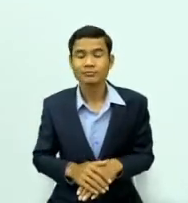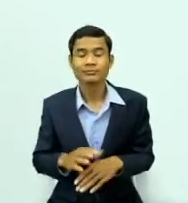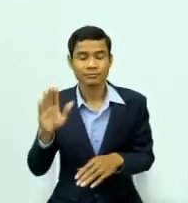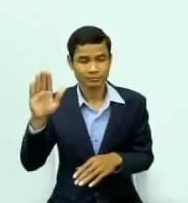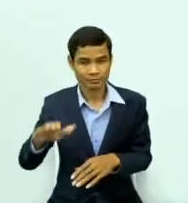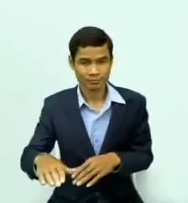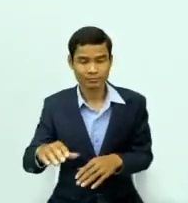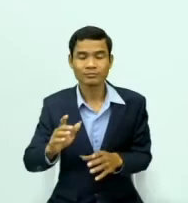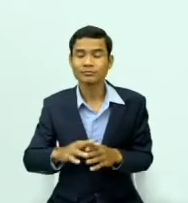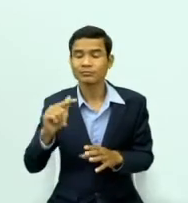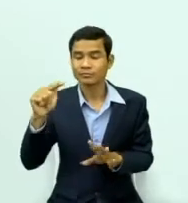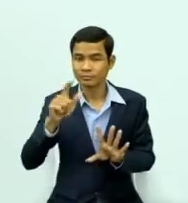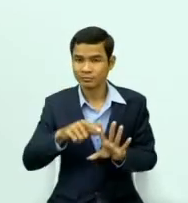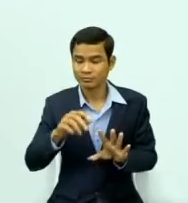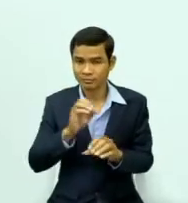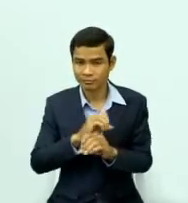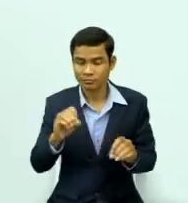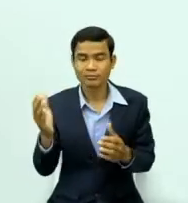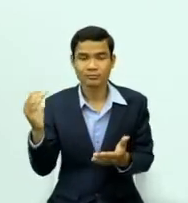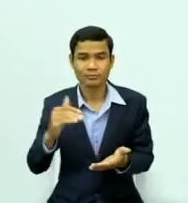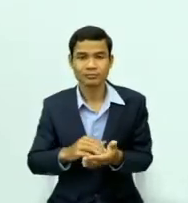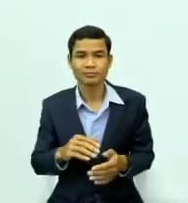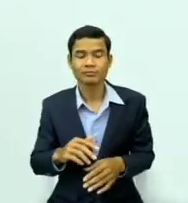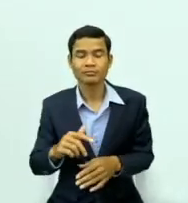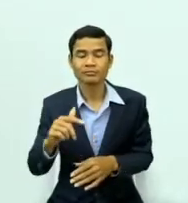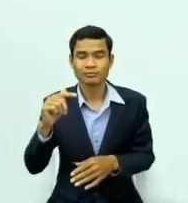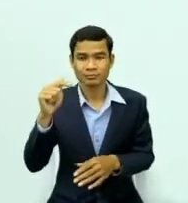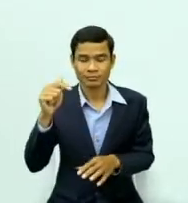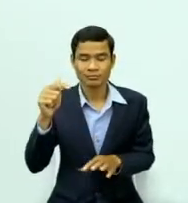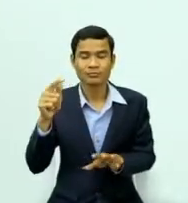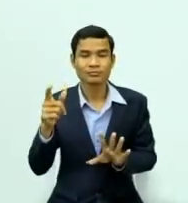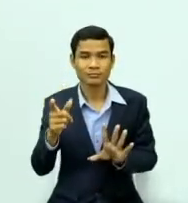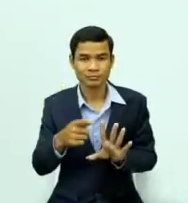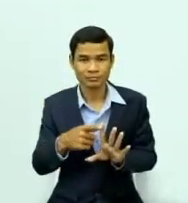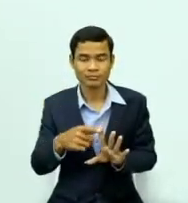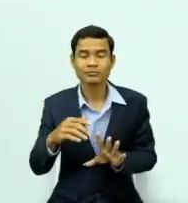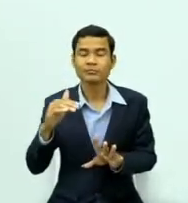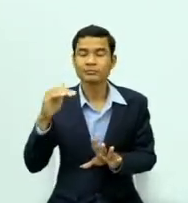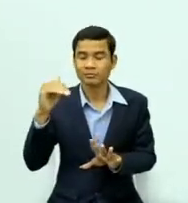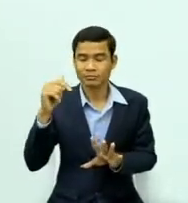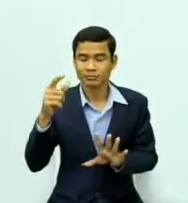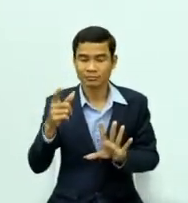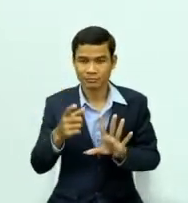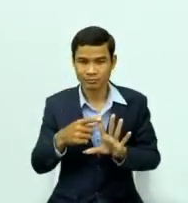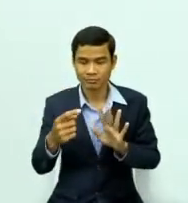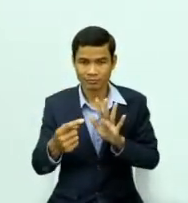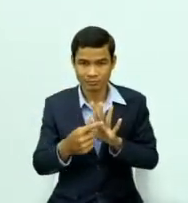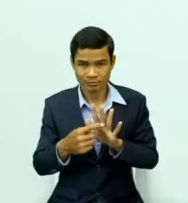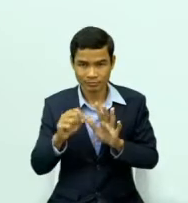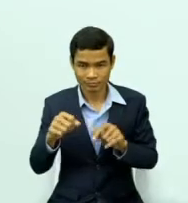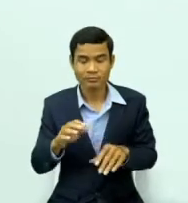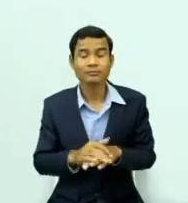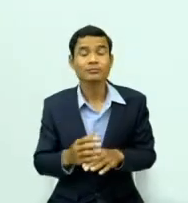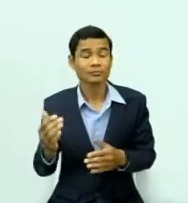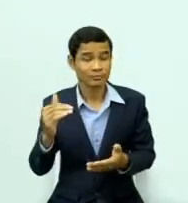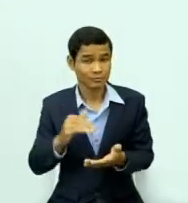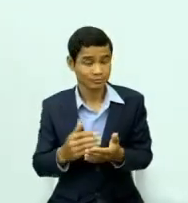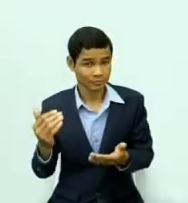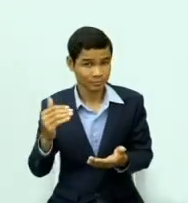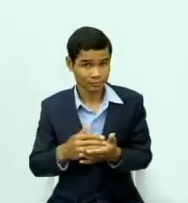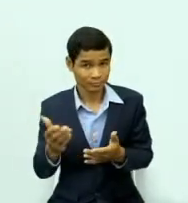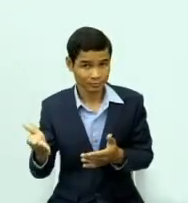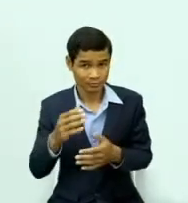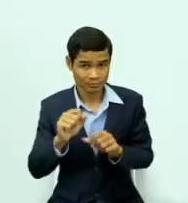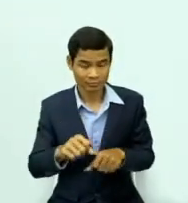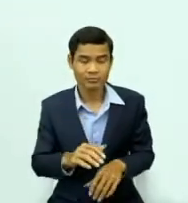con. Tỏ nè cô thơm một đồng tiết. Ngày. Nghỉ. Chà con toàn hay nè con nó. Tại lời nế con